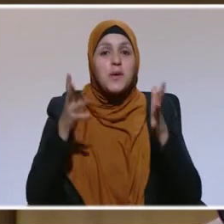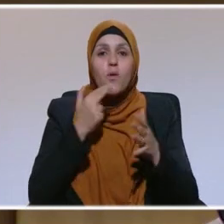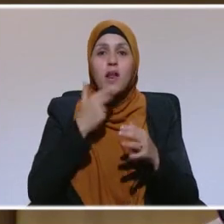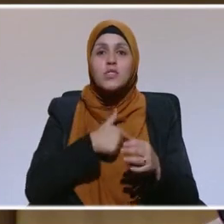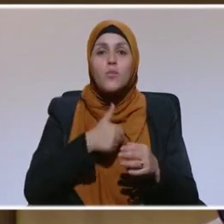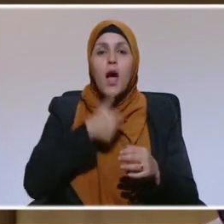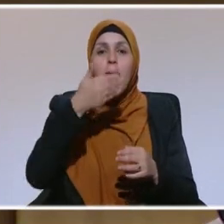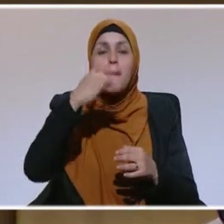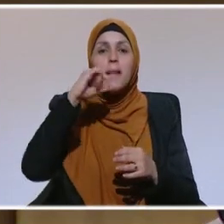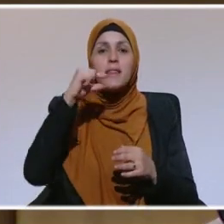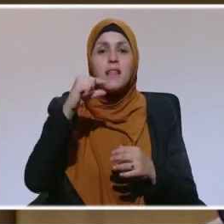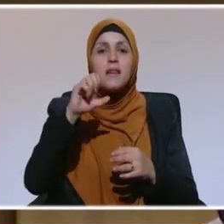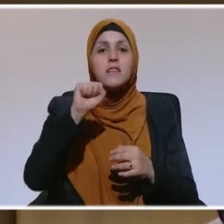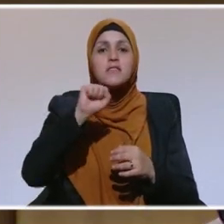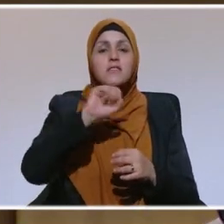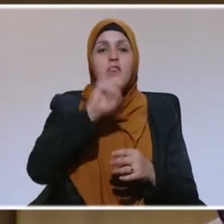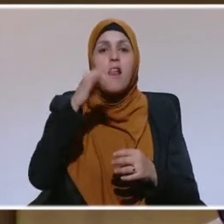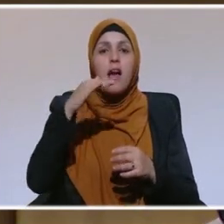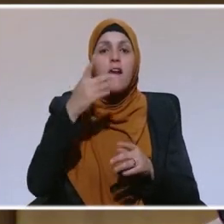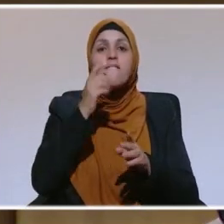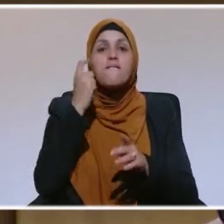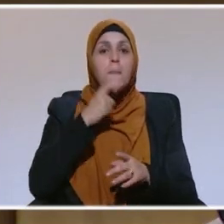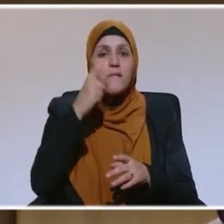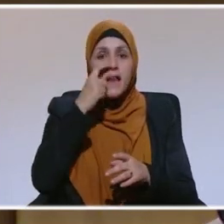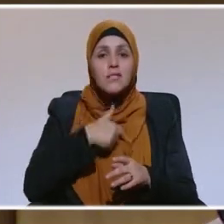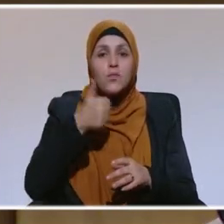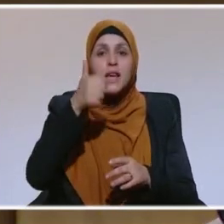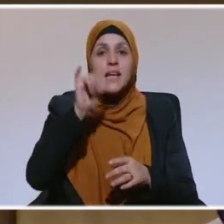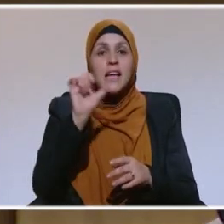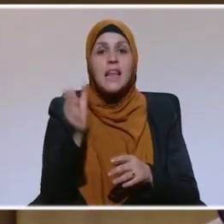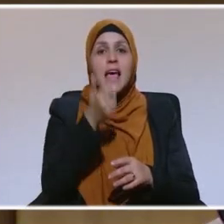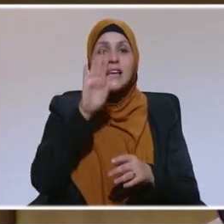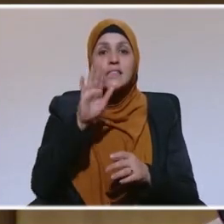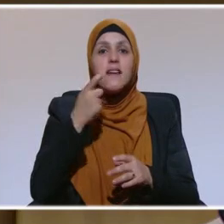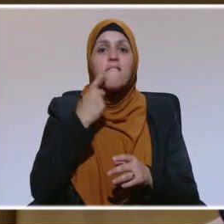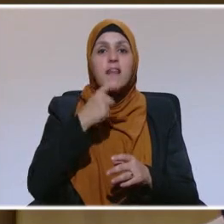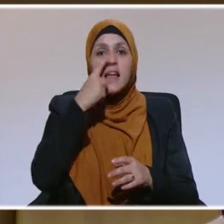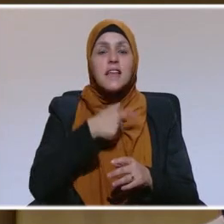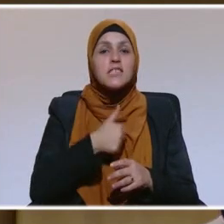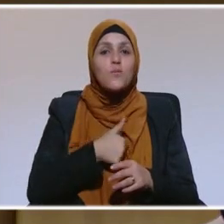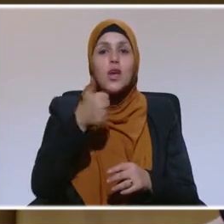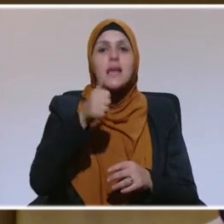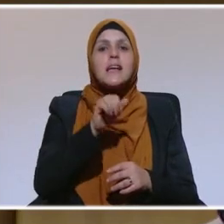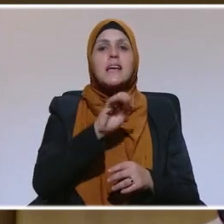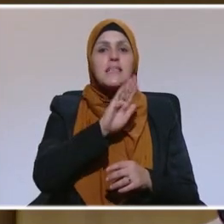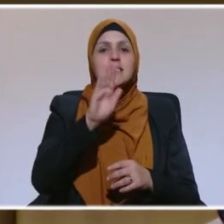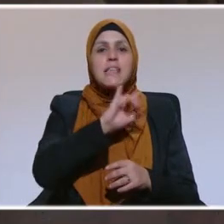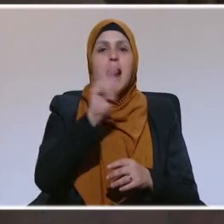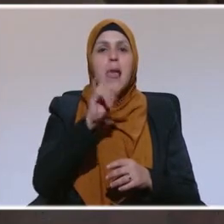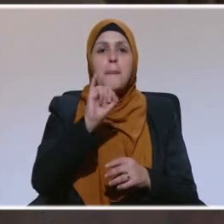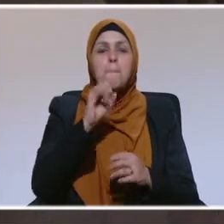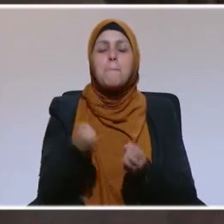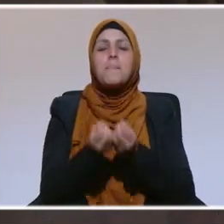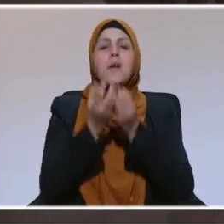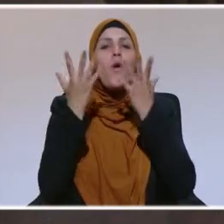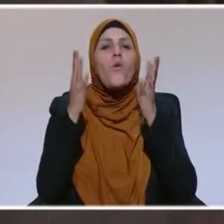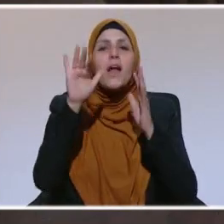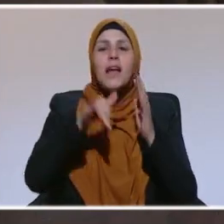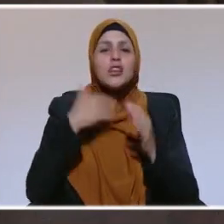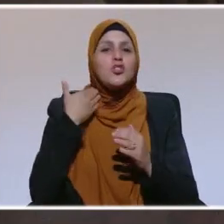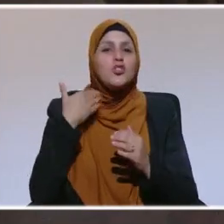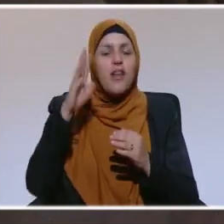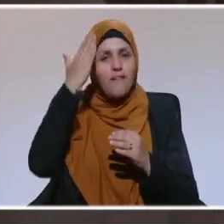صلاح حسني، الفنانة المتميزة إيناس كامل، الفنان الجميل إسلام جمال. منورني